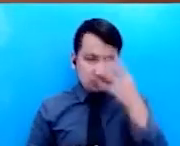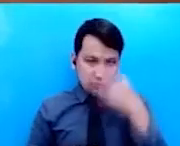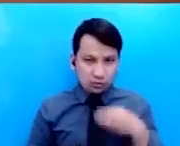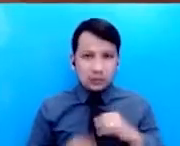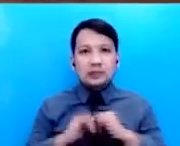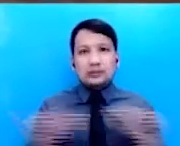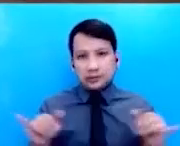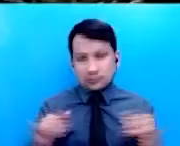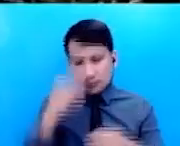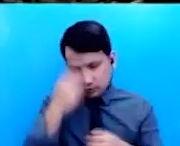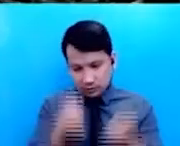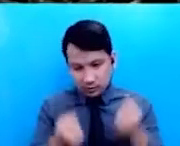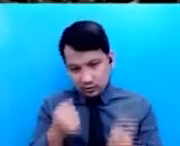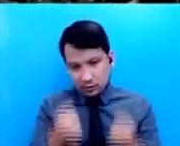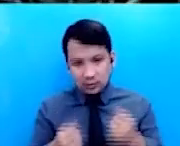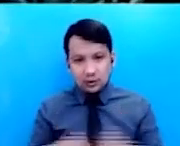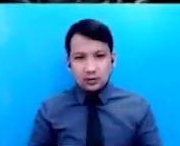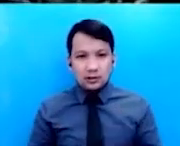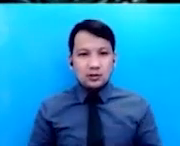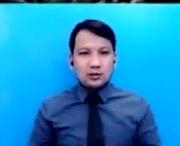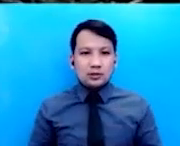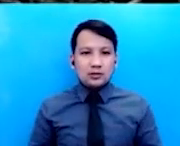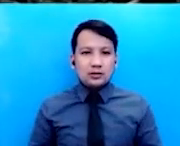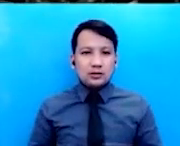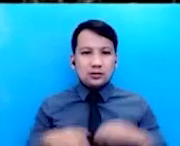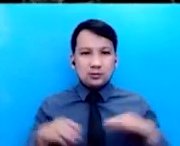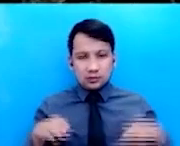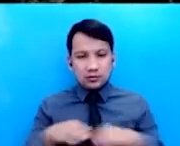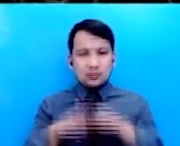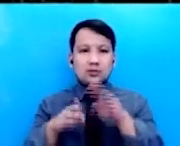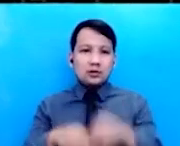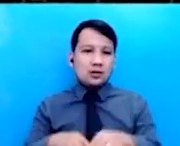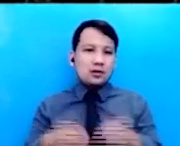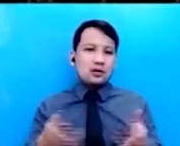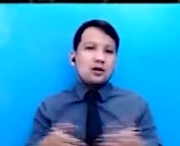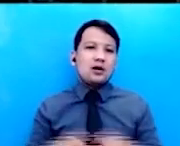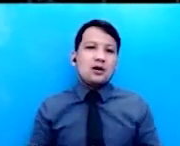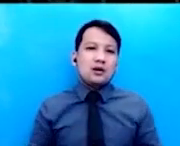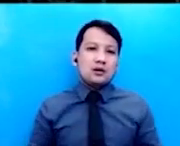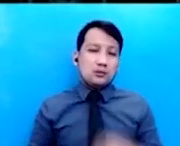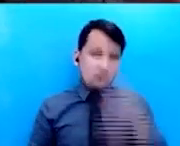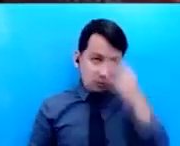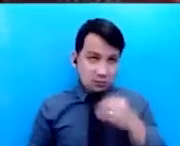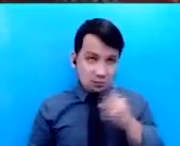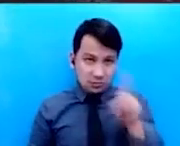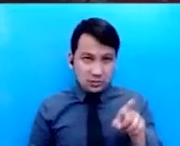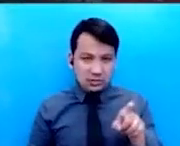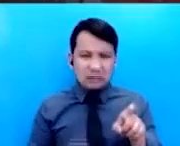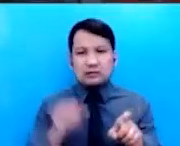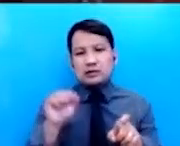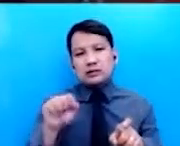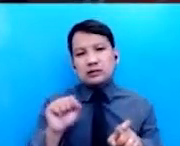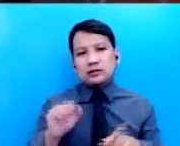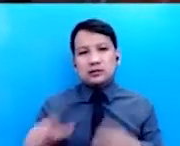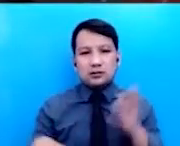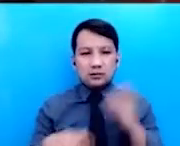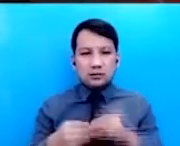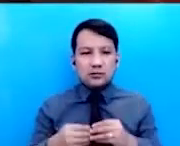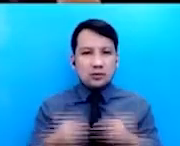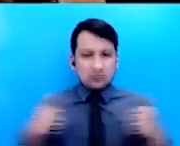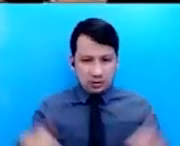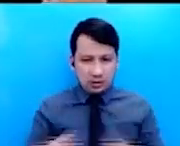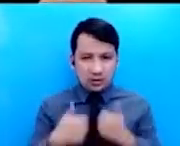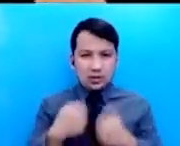din. Napansin ko lang, sumakbang sa barrier. Nakatulog daw kayo? Opo. Dahil sa mga aksidente yan